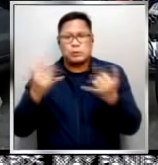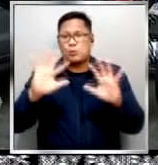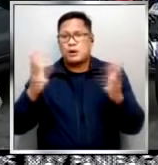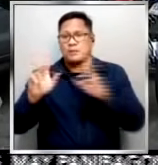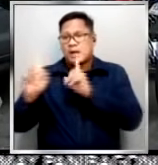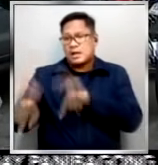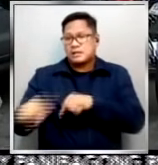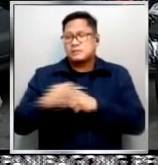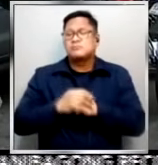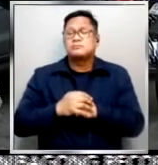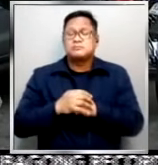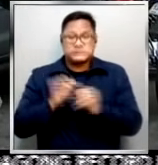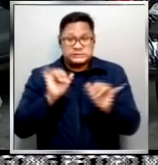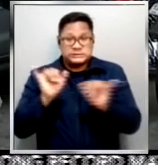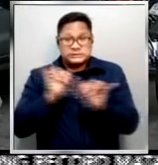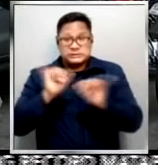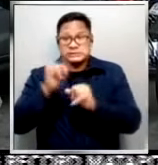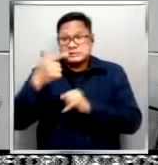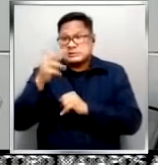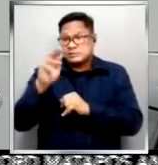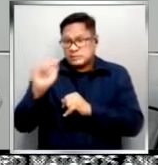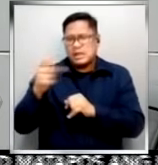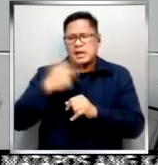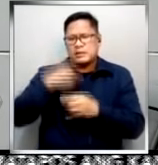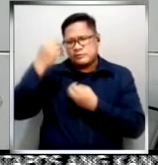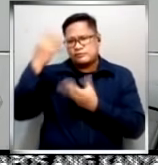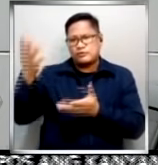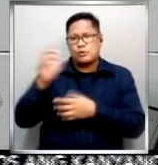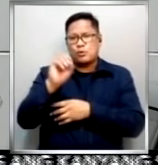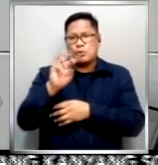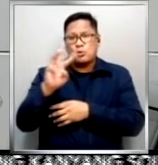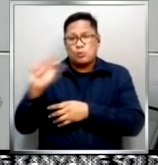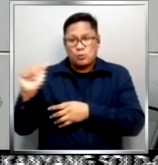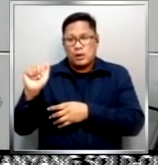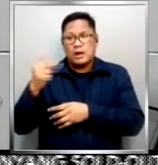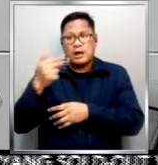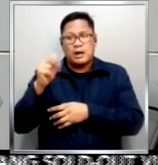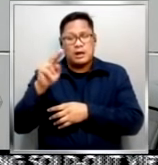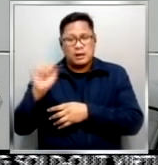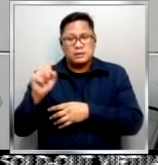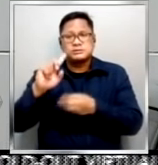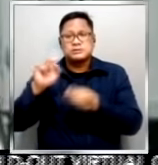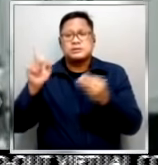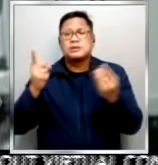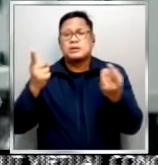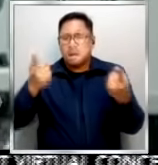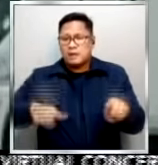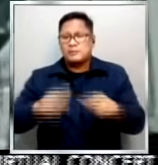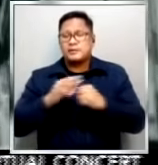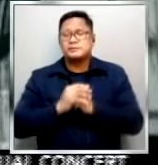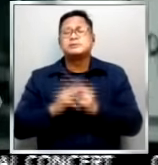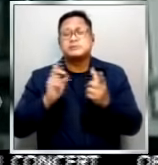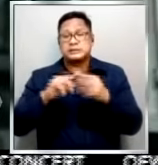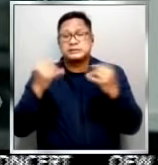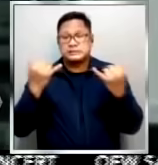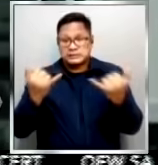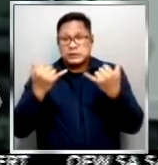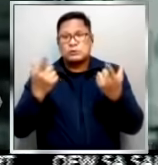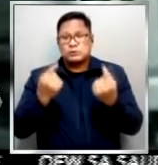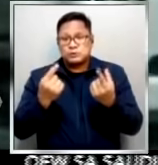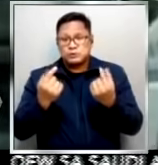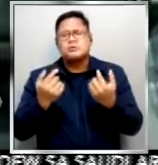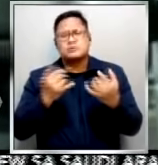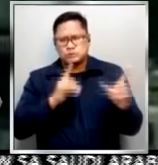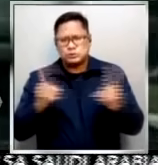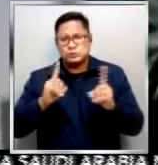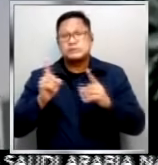rin ng GMA News kay OWA Administrator Hans Kaktak ang kaso ni Bernadette at inaaksyonan na raw ito. Maging ang agency ni Bernadette, hindi